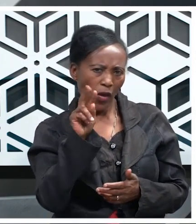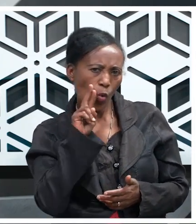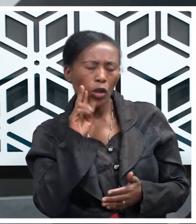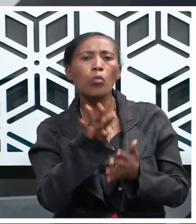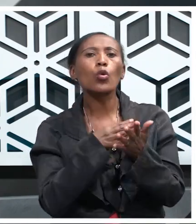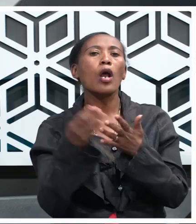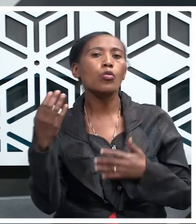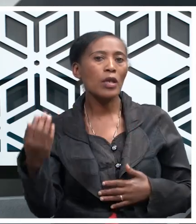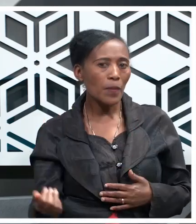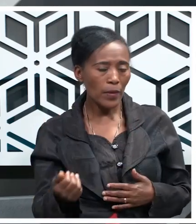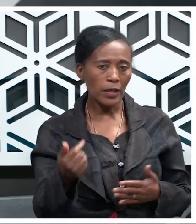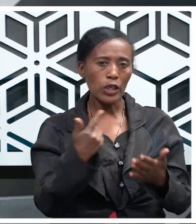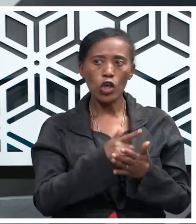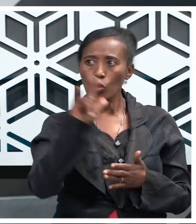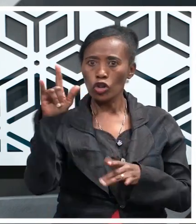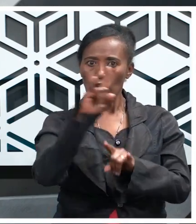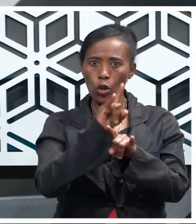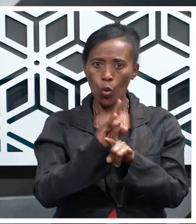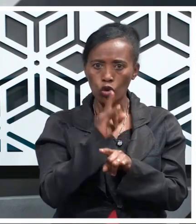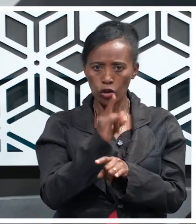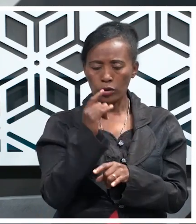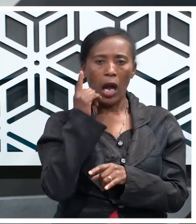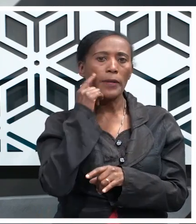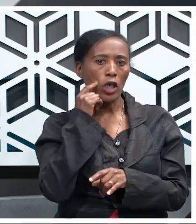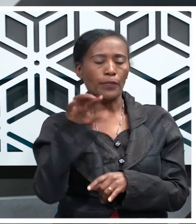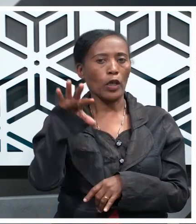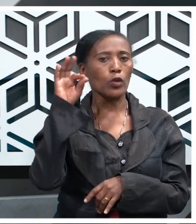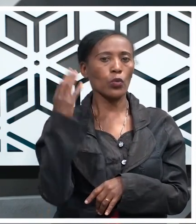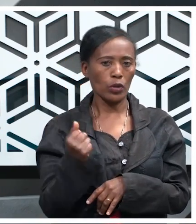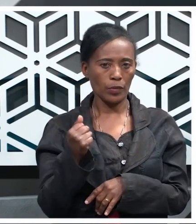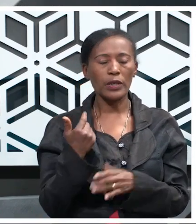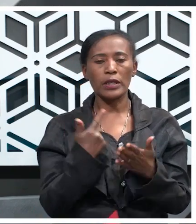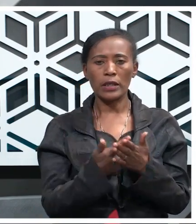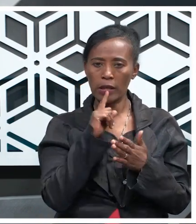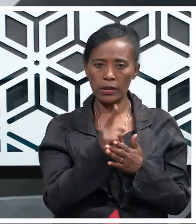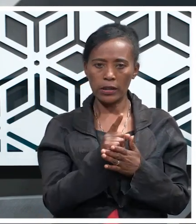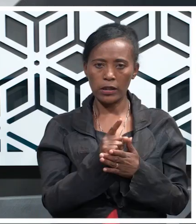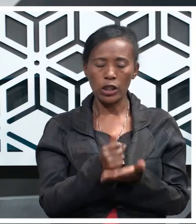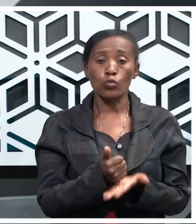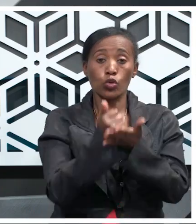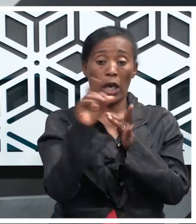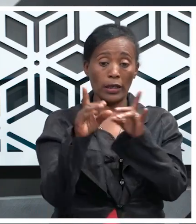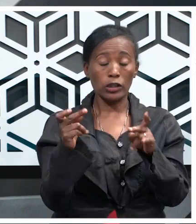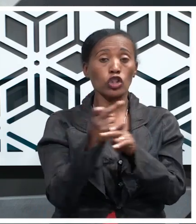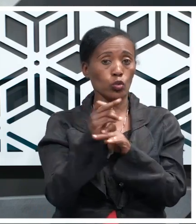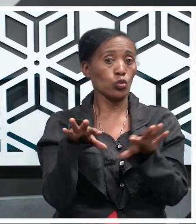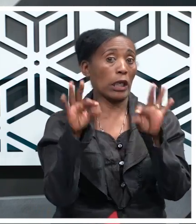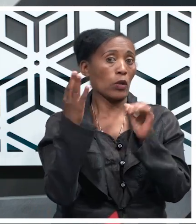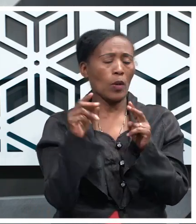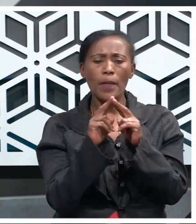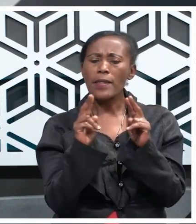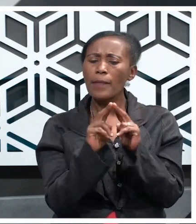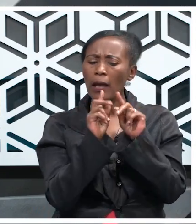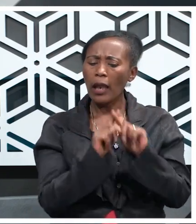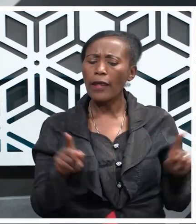ነው ፕሮግራሙ የነበረው እና የውጭ ዜጎችም ሀበሾችም የተገኙበት ስፖንሰር አድራጊዎች ድርጅቶችም ተገኝተውበታል